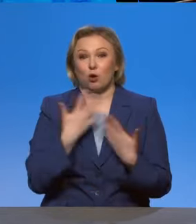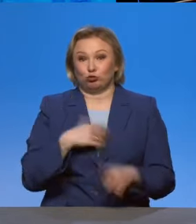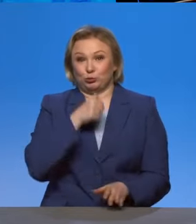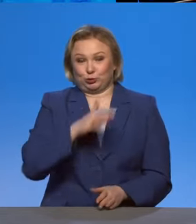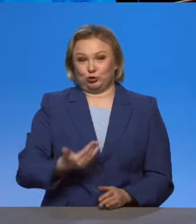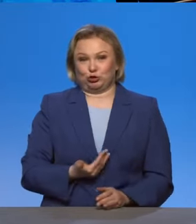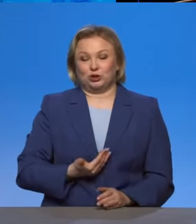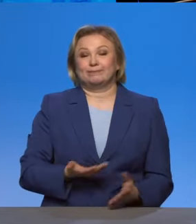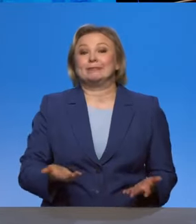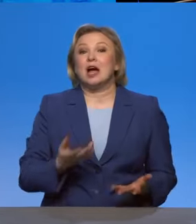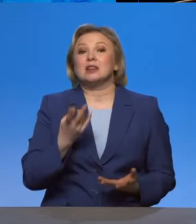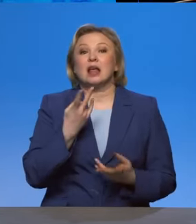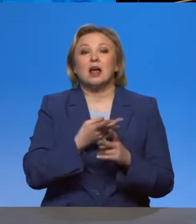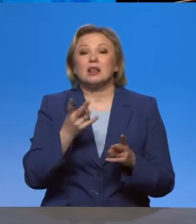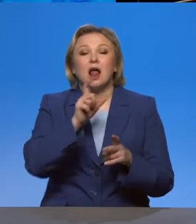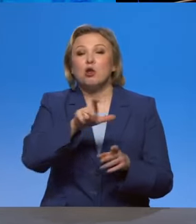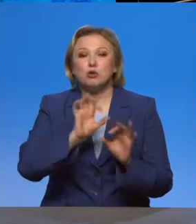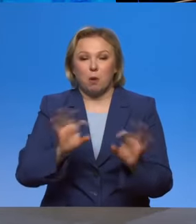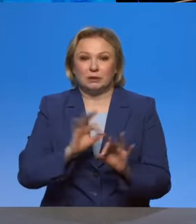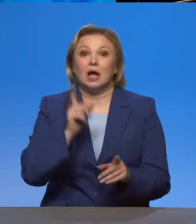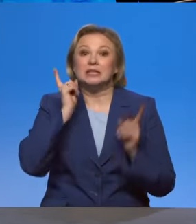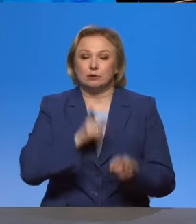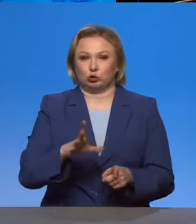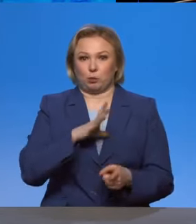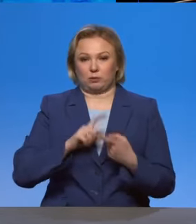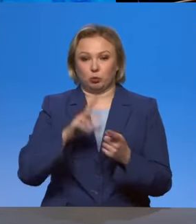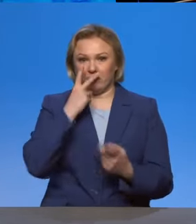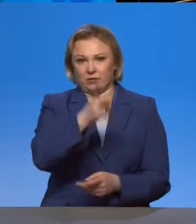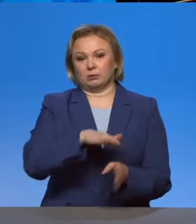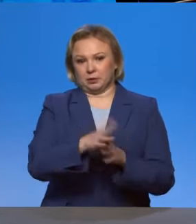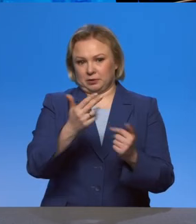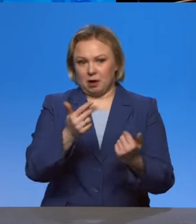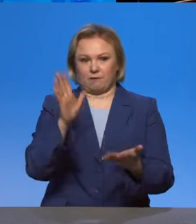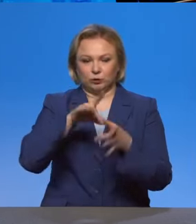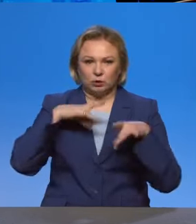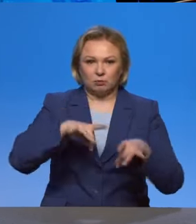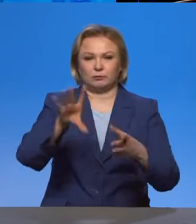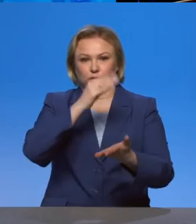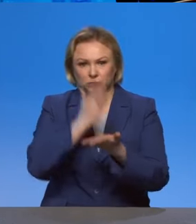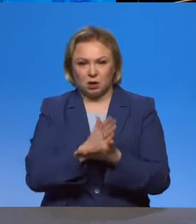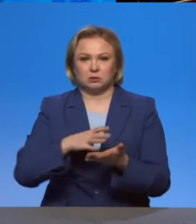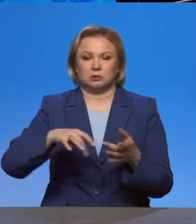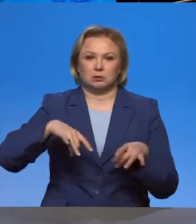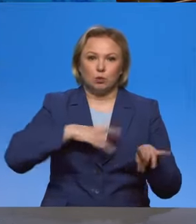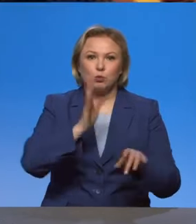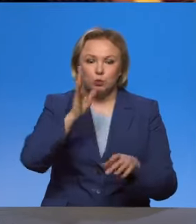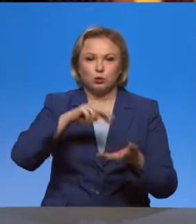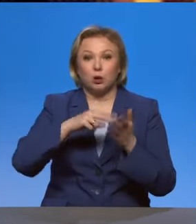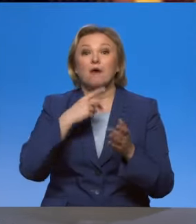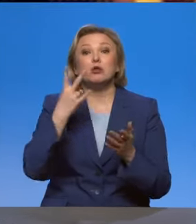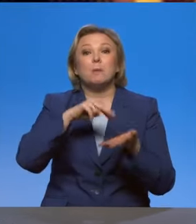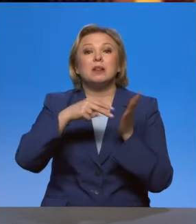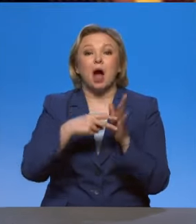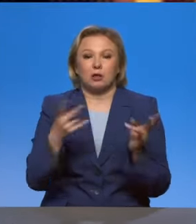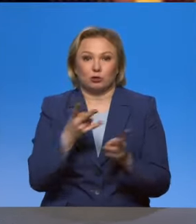людям объяснять, а чтобы действительно инфраструктура была, чтобы ее видно было глазом, и тогда больше план для этого нужен, а даже финансирование сегодня есть.